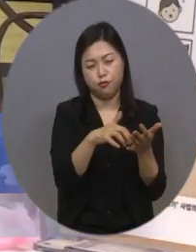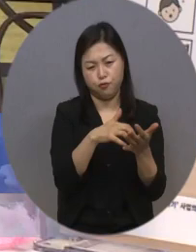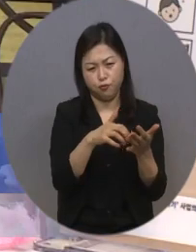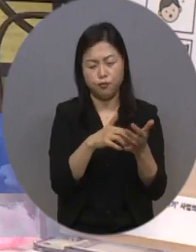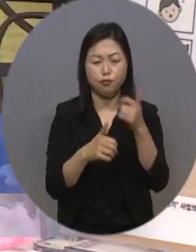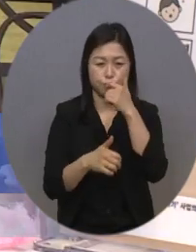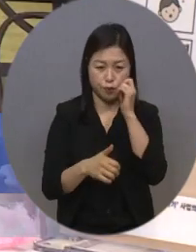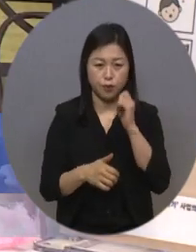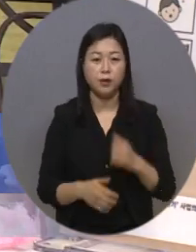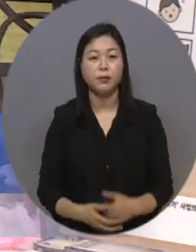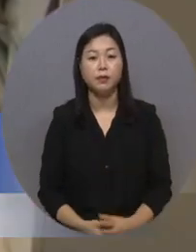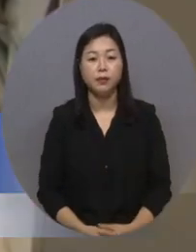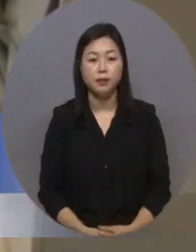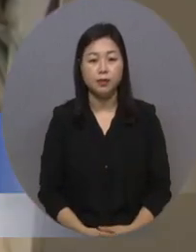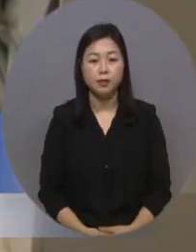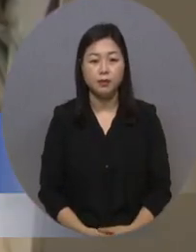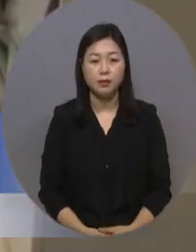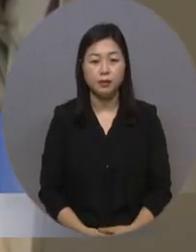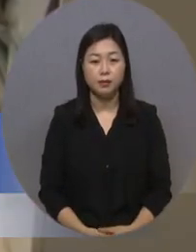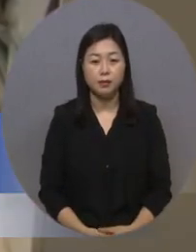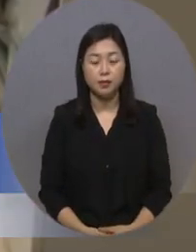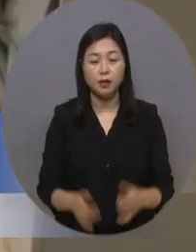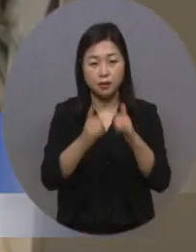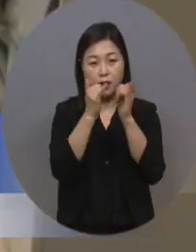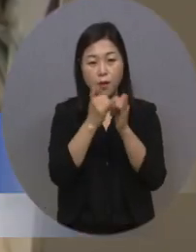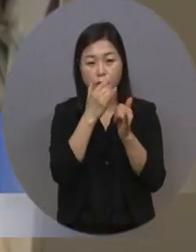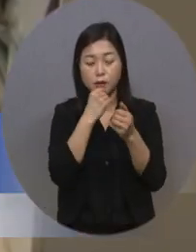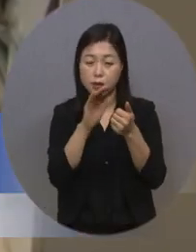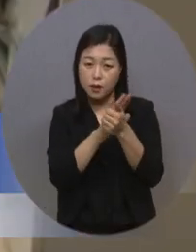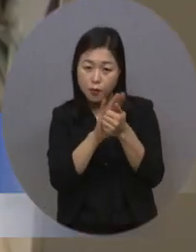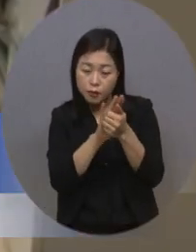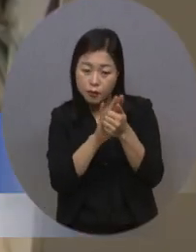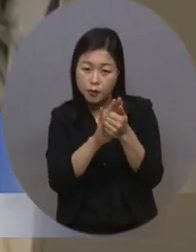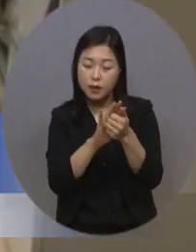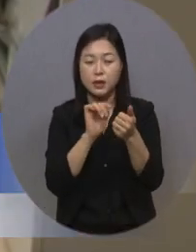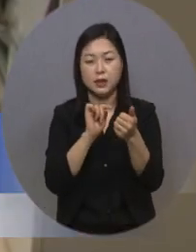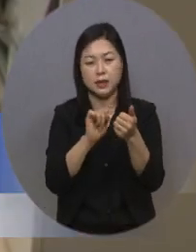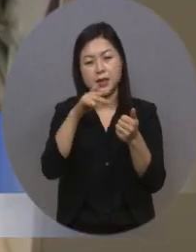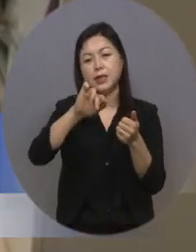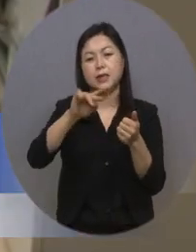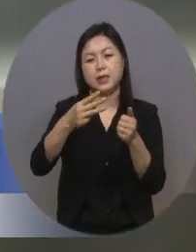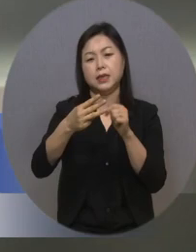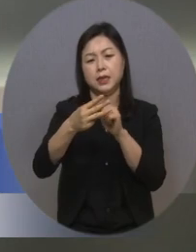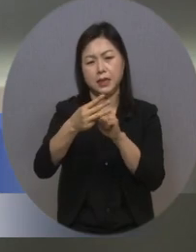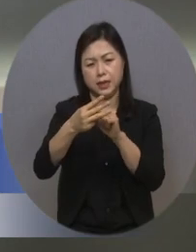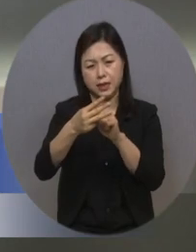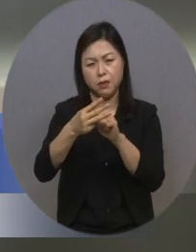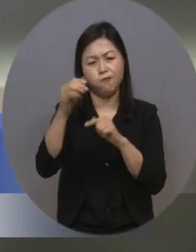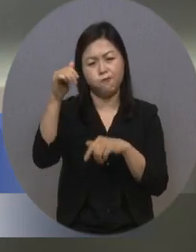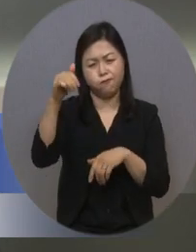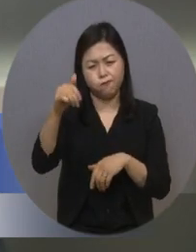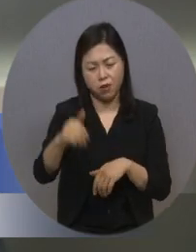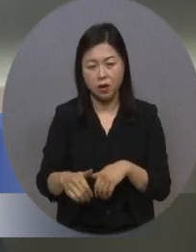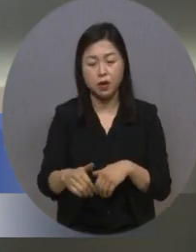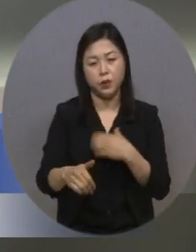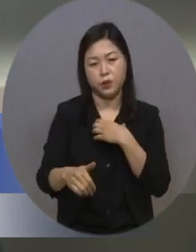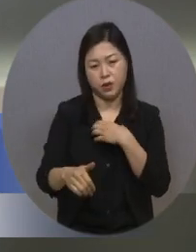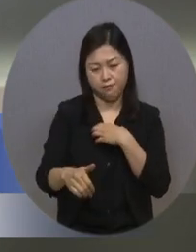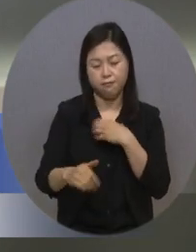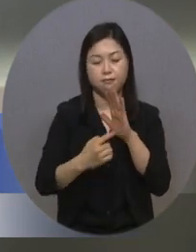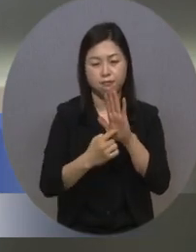턱없이 부족하다고 합니다. 결과적으로 사회복지 서비스의 질적 하락을 유발할 수도 있다는 부정적